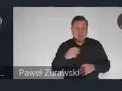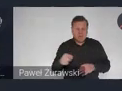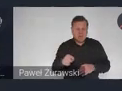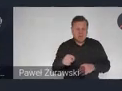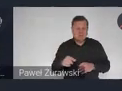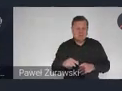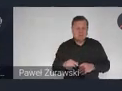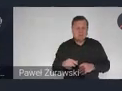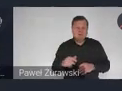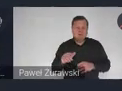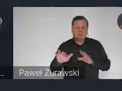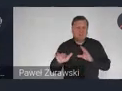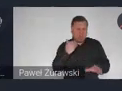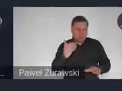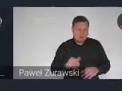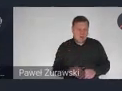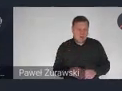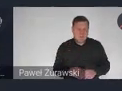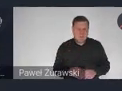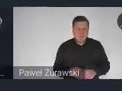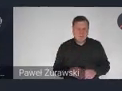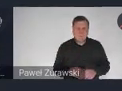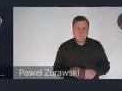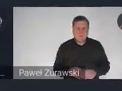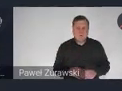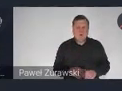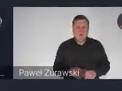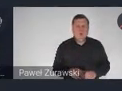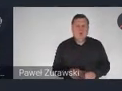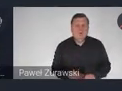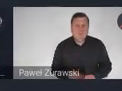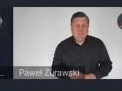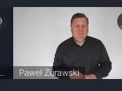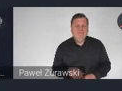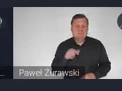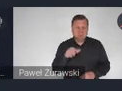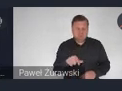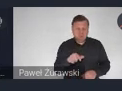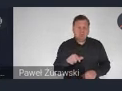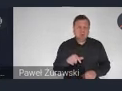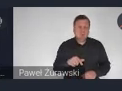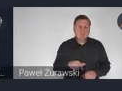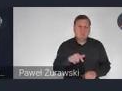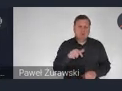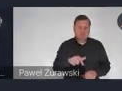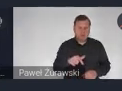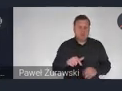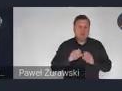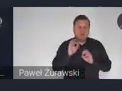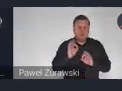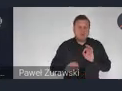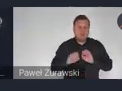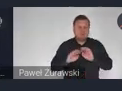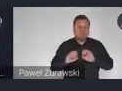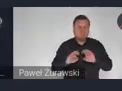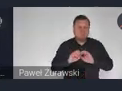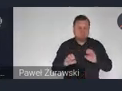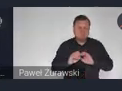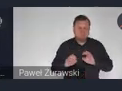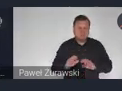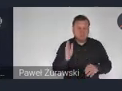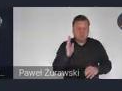naszym skrzynkę ul@nifgov.pl wtedy Postaramy się wyczerpująco odpowiedzieć